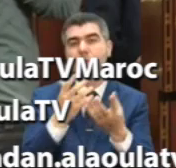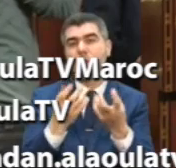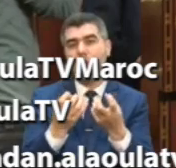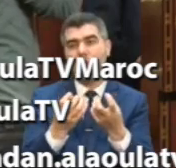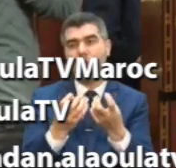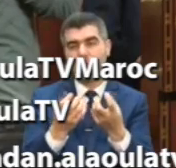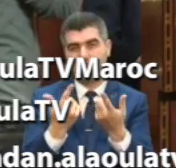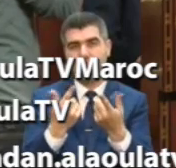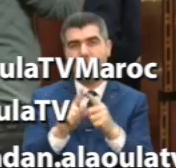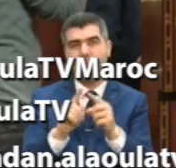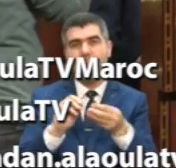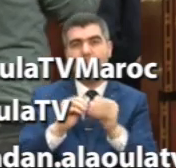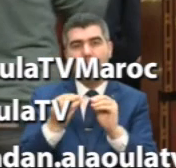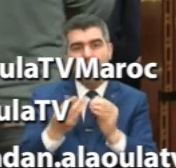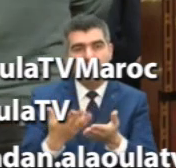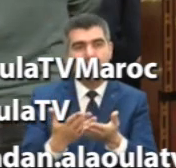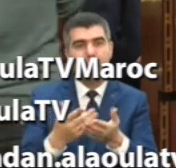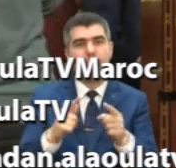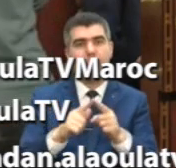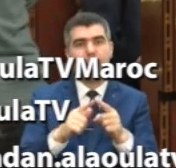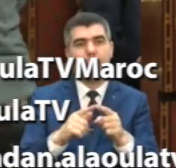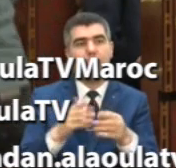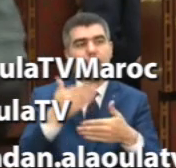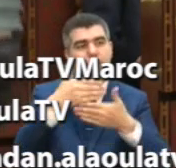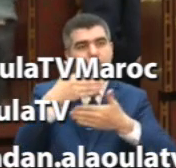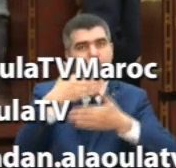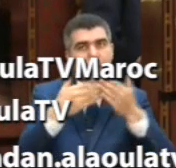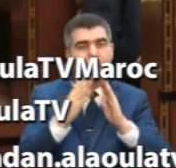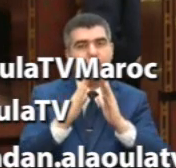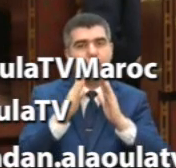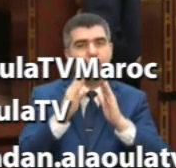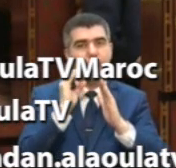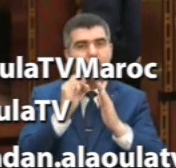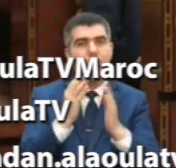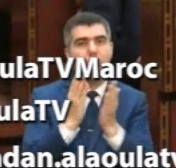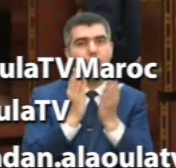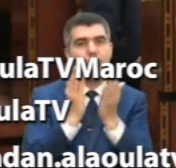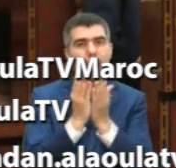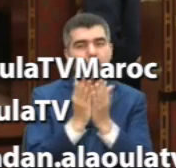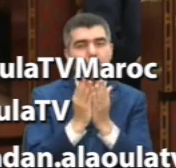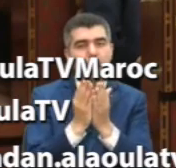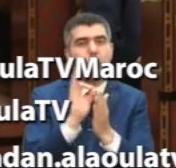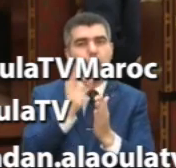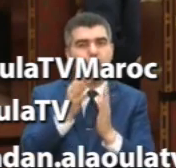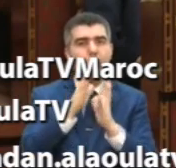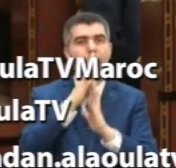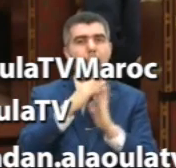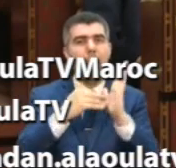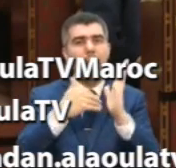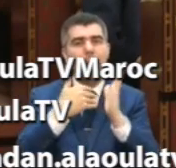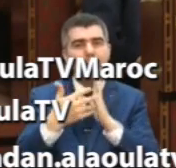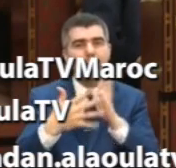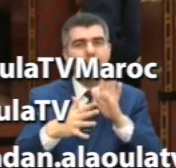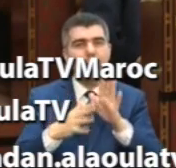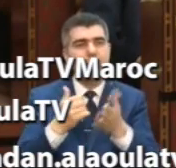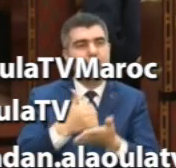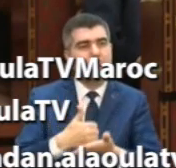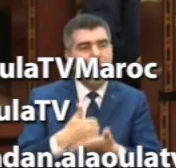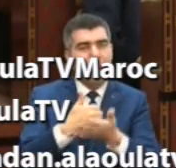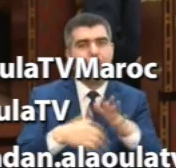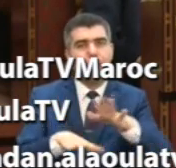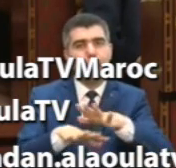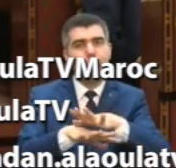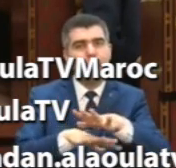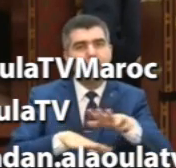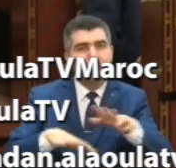على مستوى البنية التحتية أو على مستوى الموارد البشرية، ورغم وجود برامج الدعم الاجتماعي لتشجيع التمدرس فإن الهدر